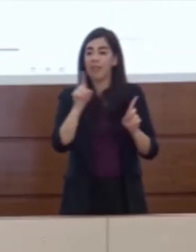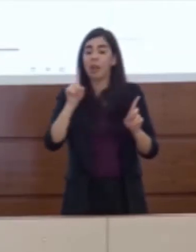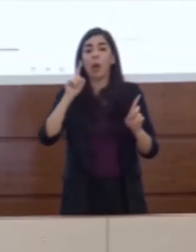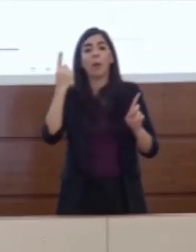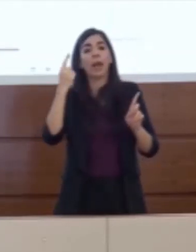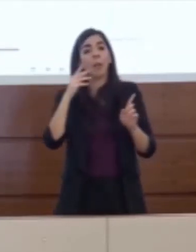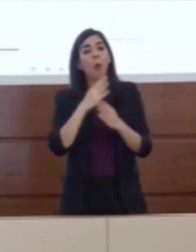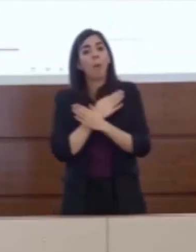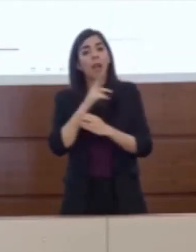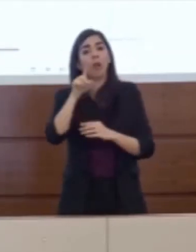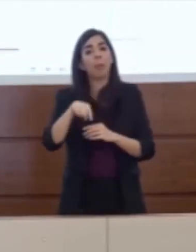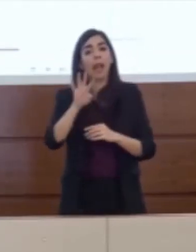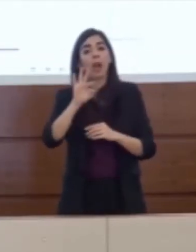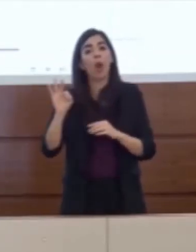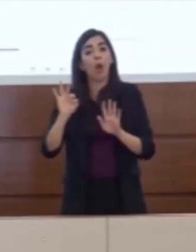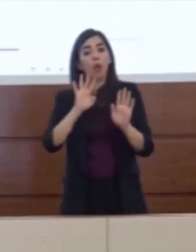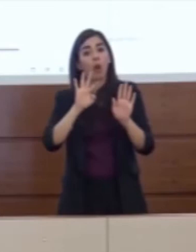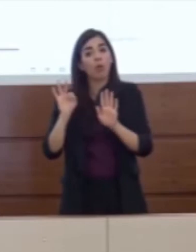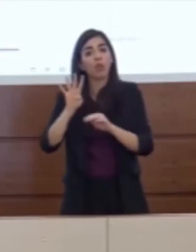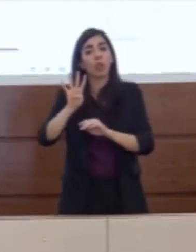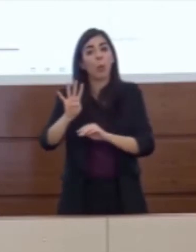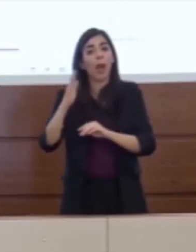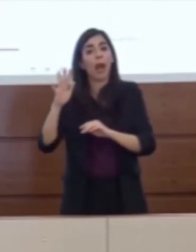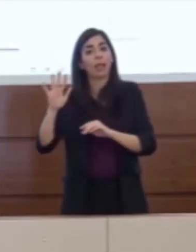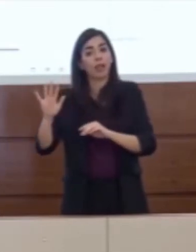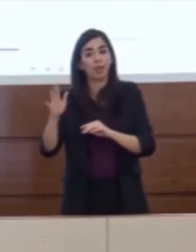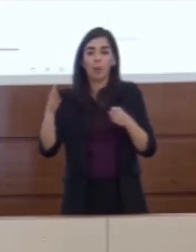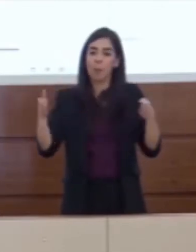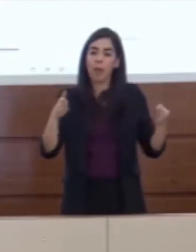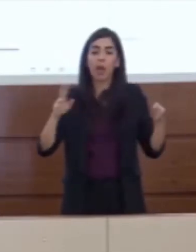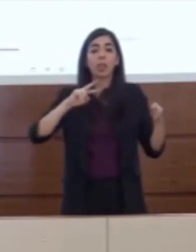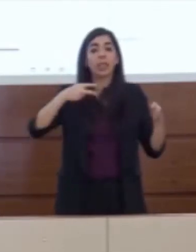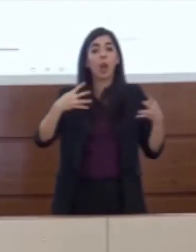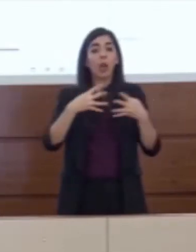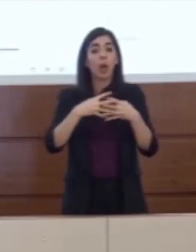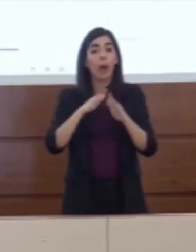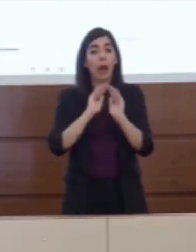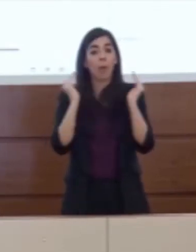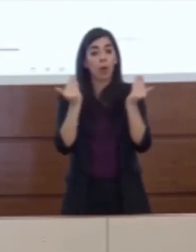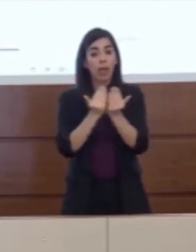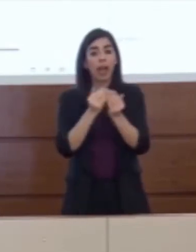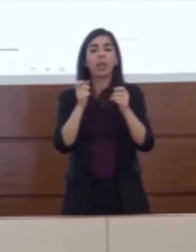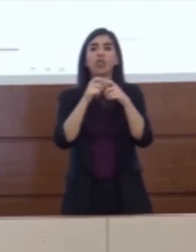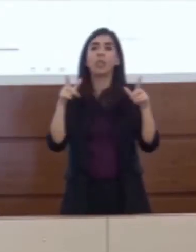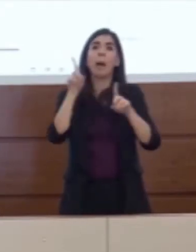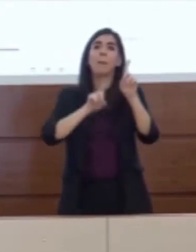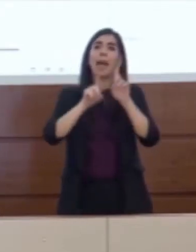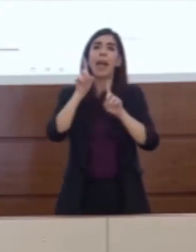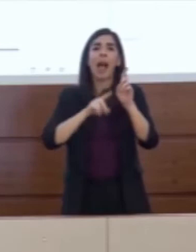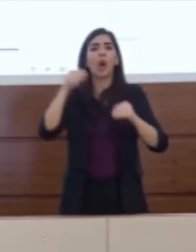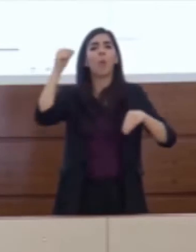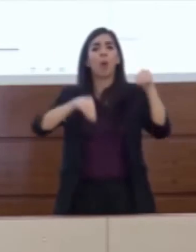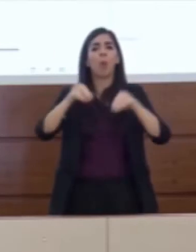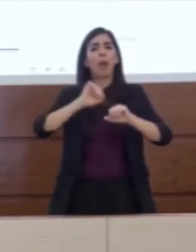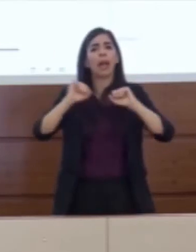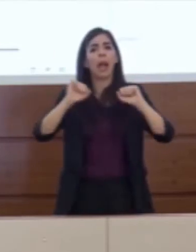aumentera radicalmente nella fase due tale aumento della domanda continua arcuri potrebbe comportare una lievitazione ingiustificabile dei prezzi al